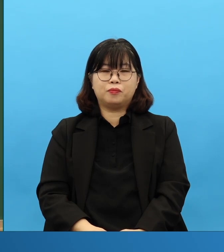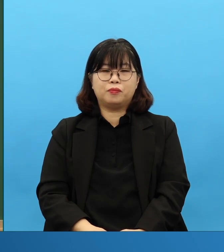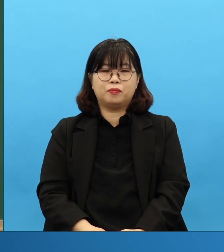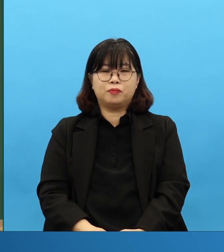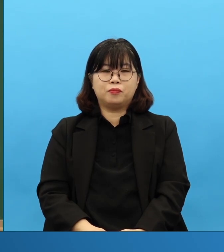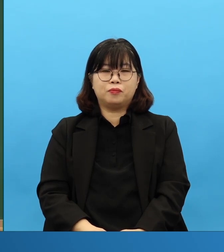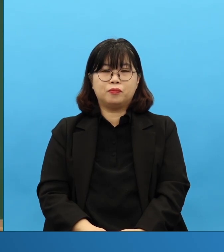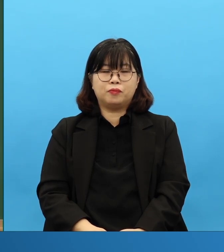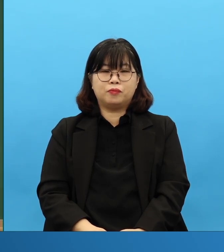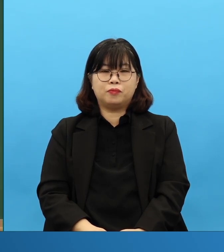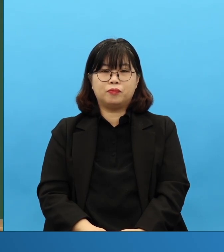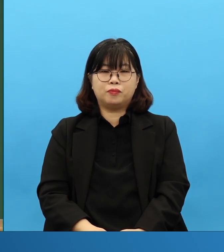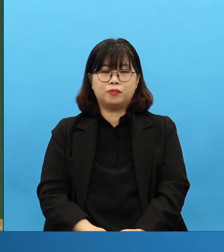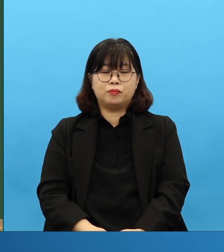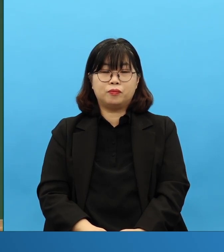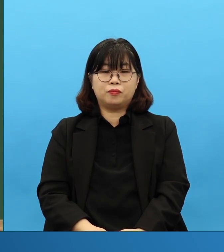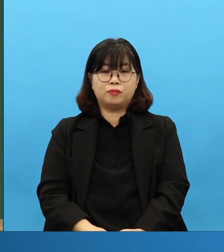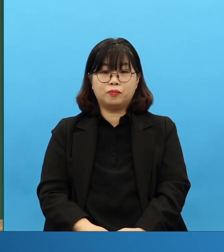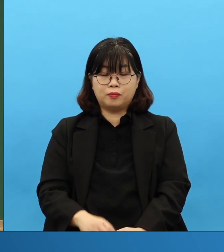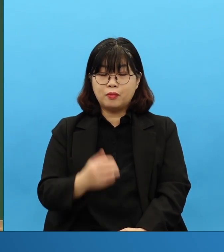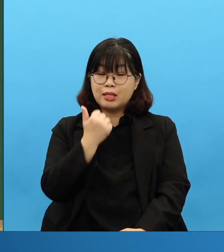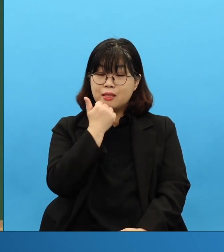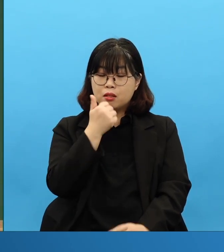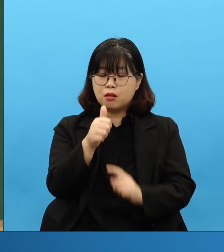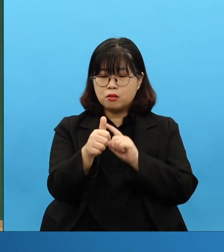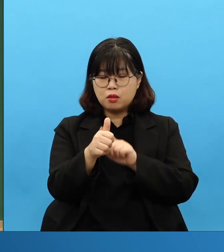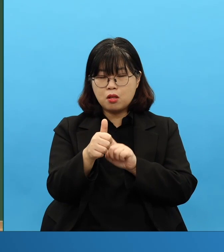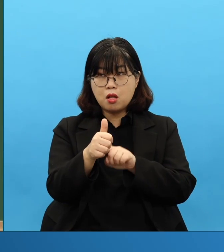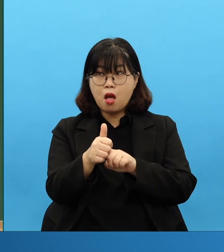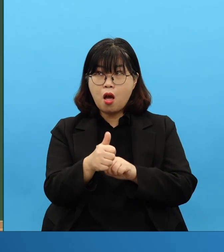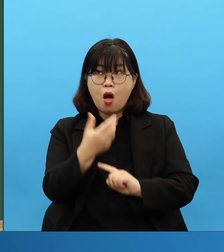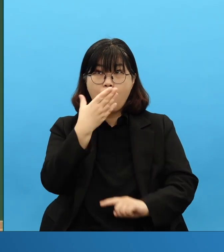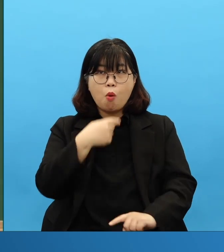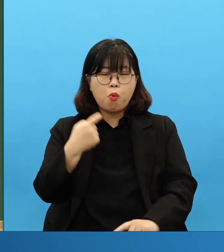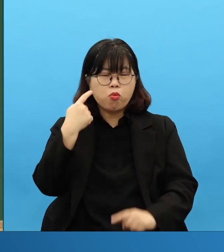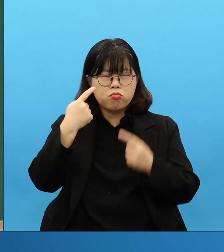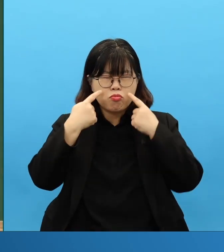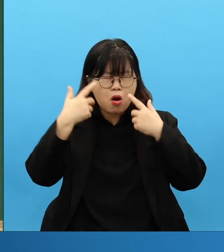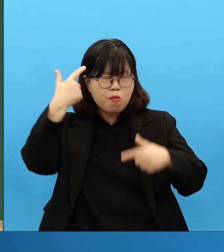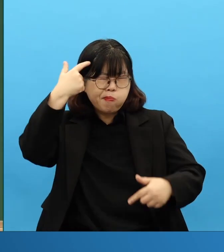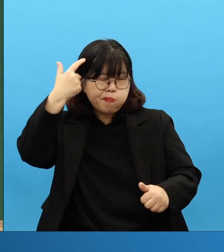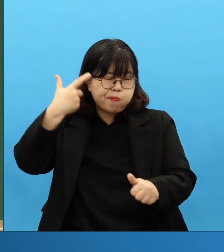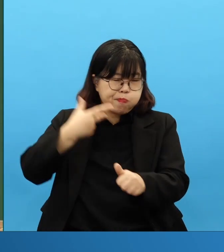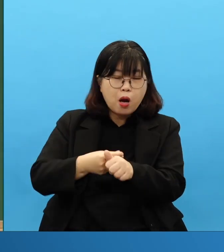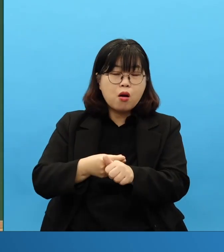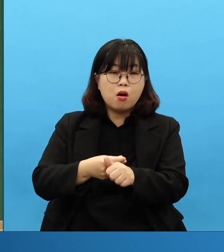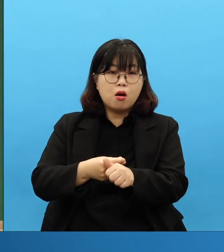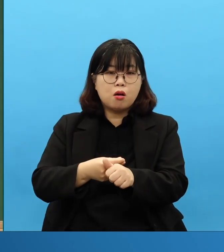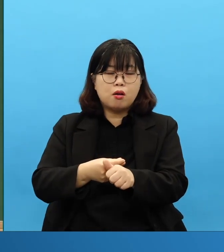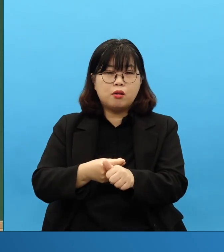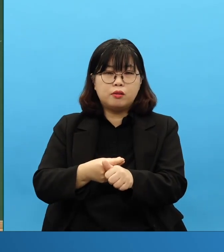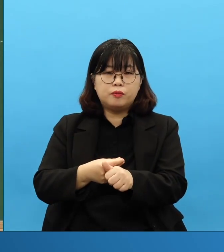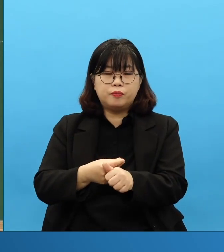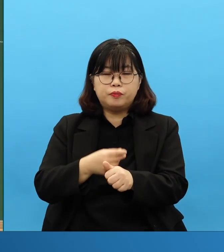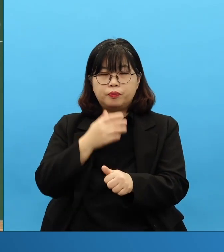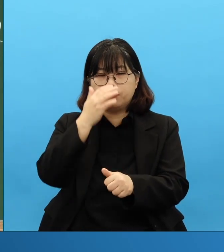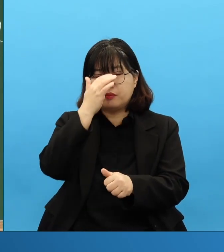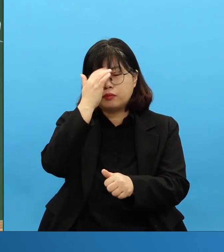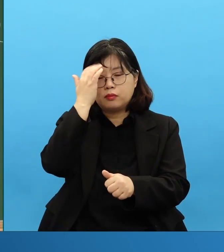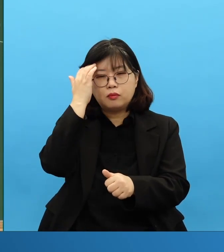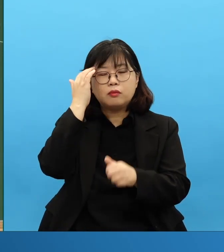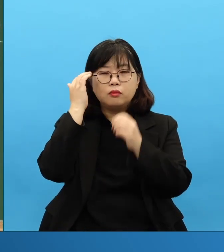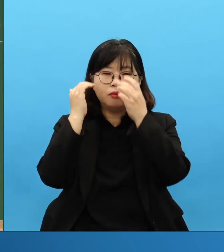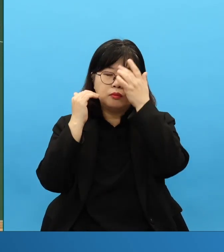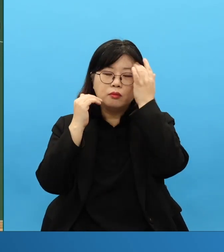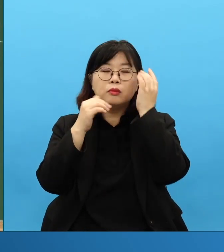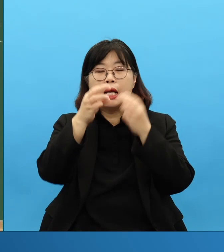게 뭐냐? 복음 각인이 있다. 그래서 이삭이 가장 먼저 대해진 것은 복음의 각인입니다. 우리 렘넌트에게